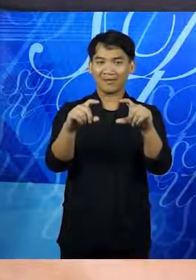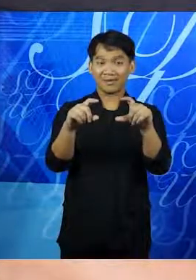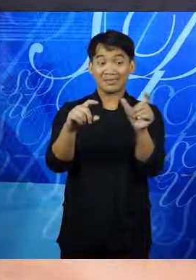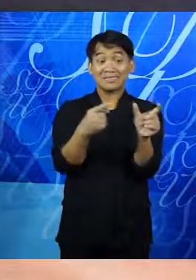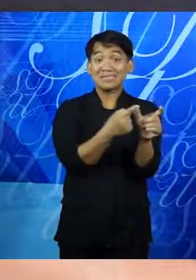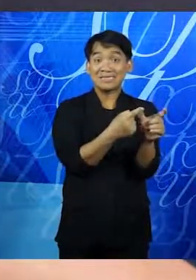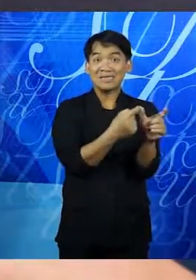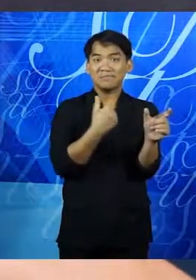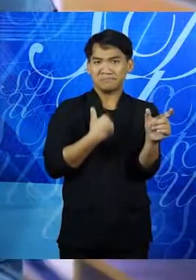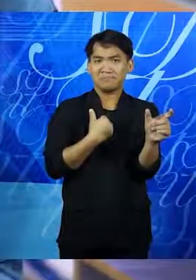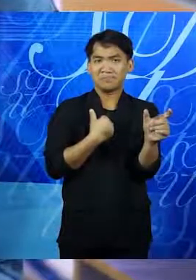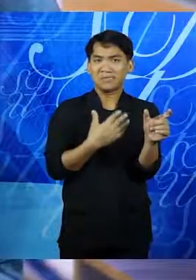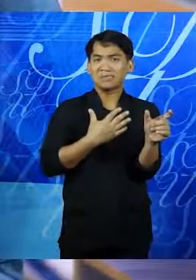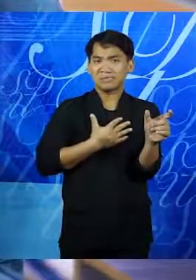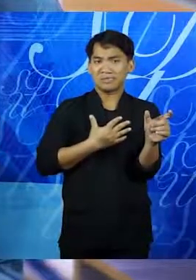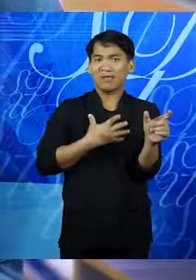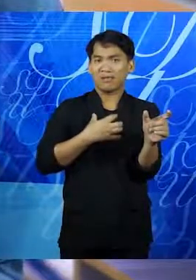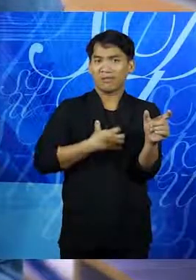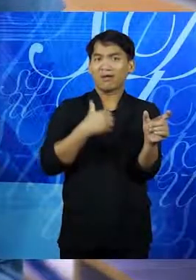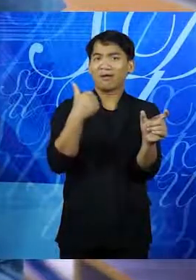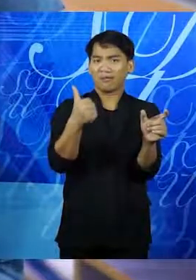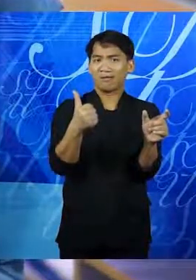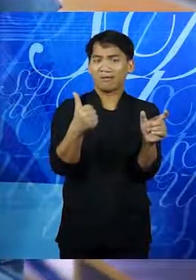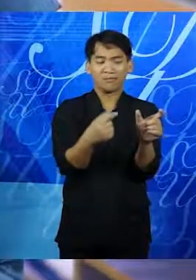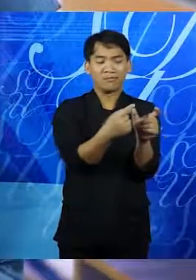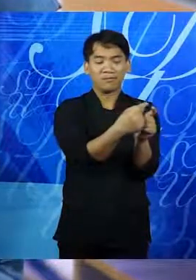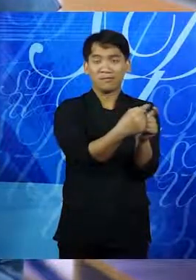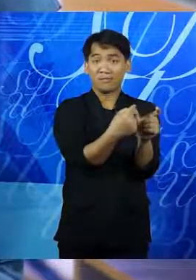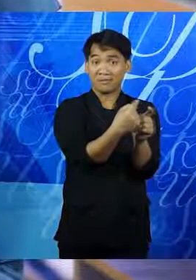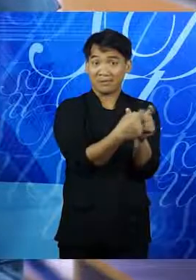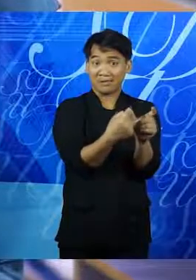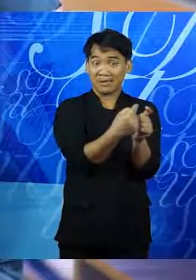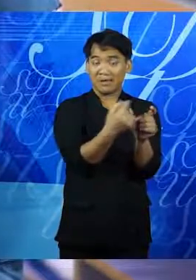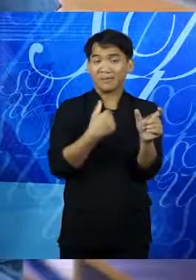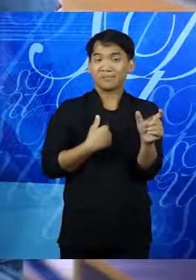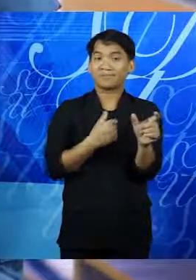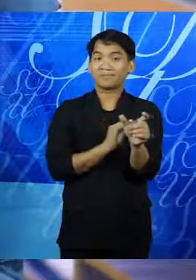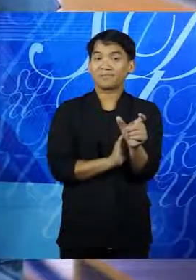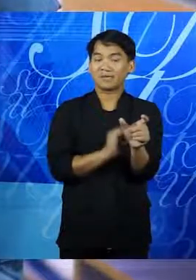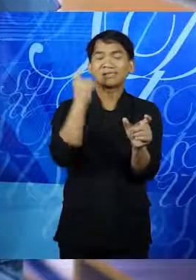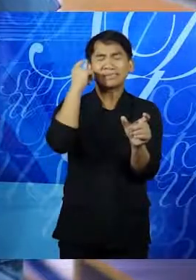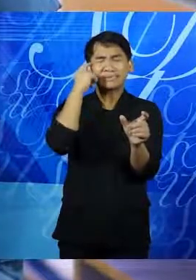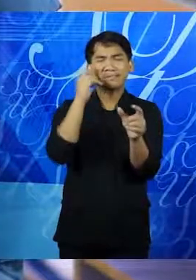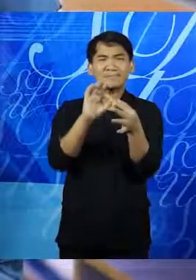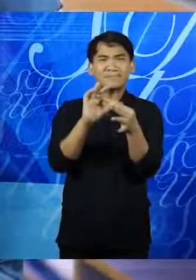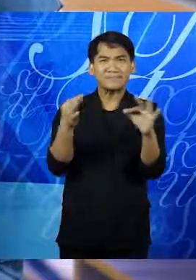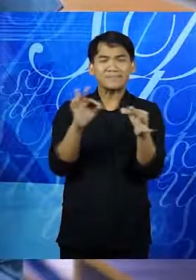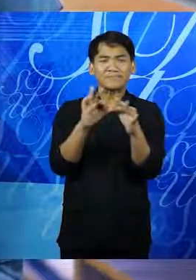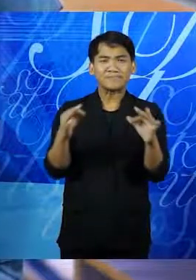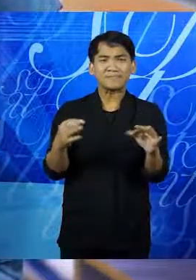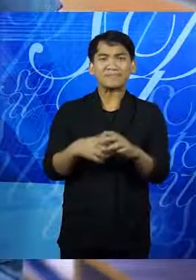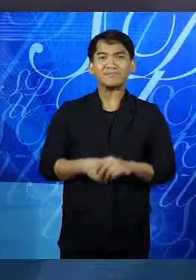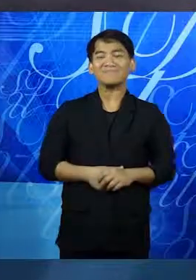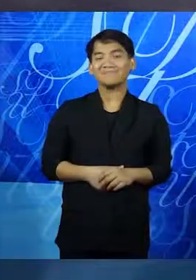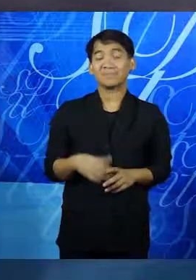อยากได้อยู่ด้วยซึ่งคำนี้จะเป็นคำที่เริ่มต้นที่จะใช้นะคะในการสร้างประโยคโด